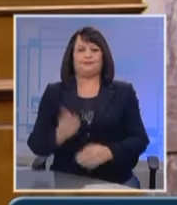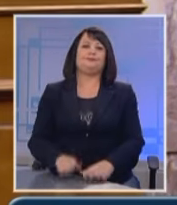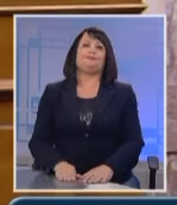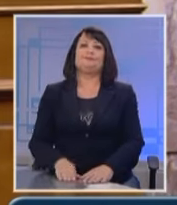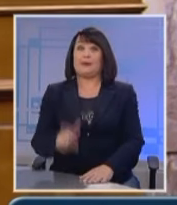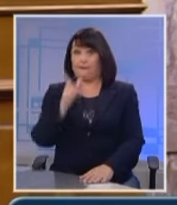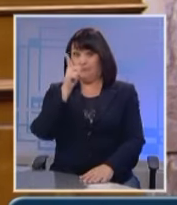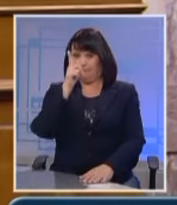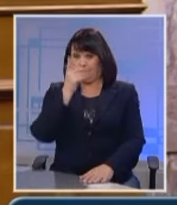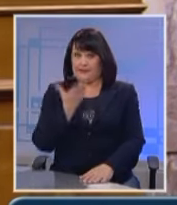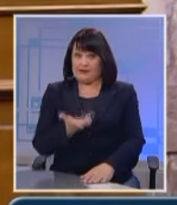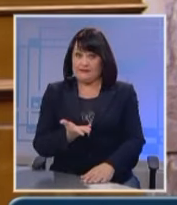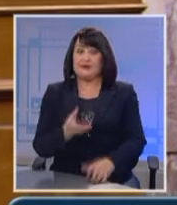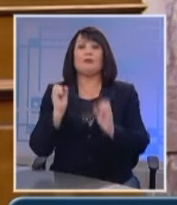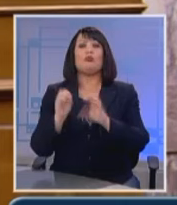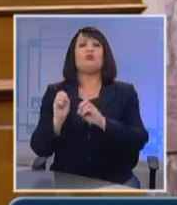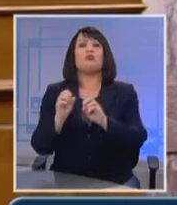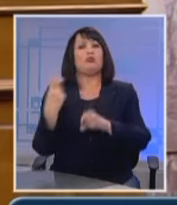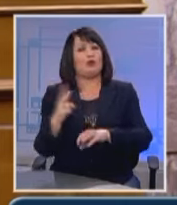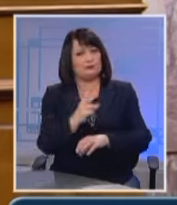Περήφανοι επίσης για τους προπονητές σας.